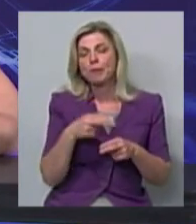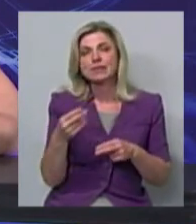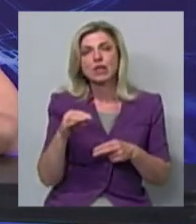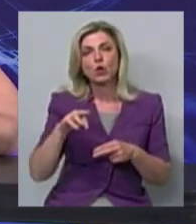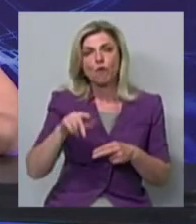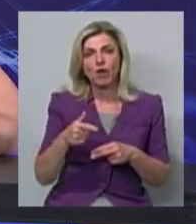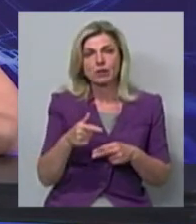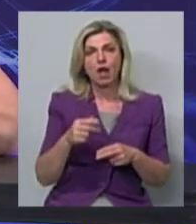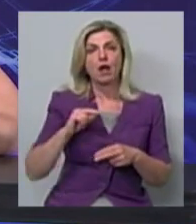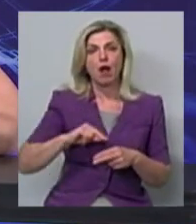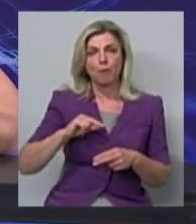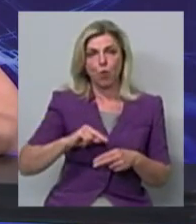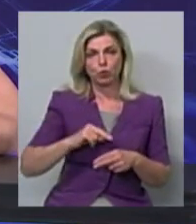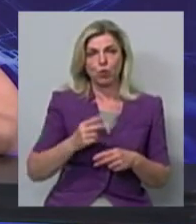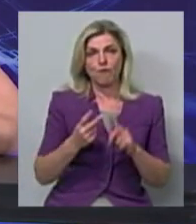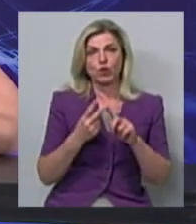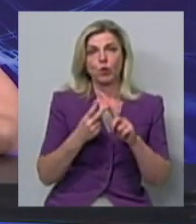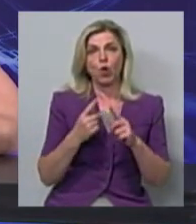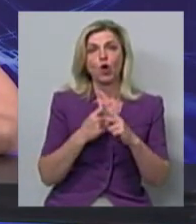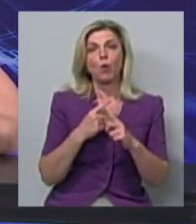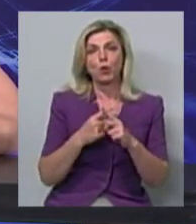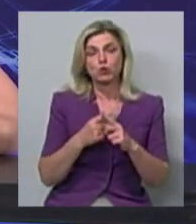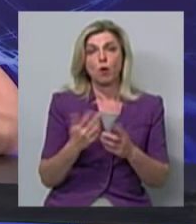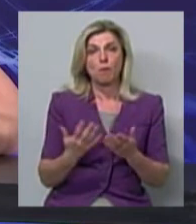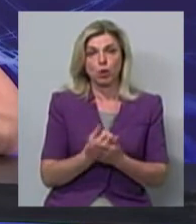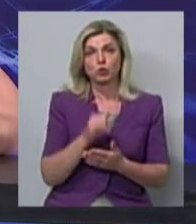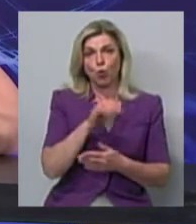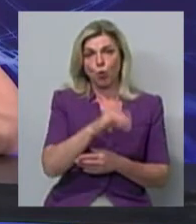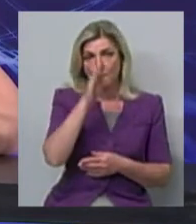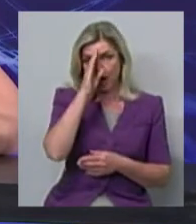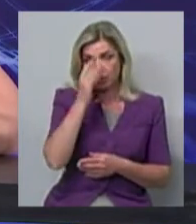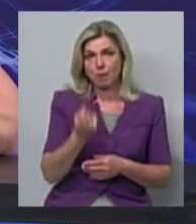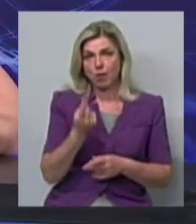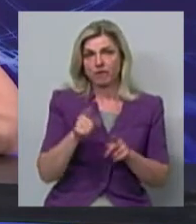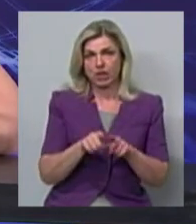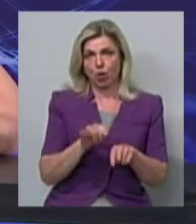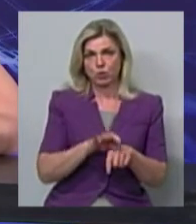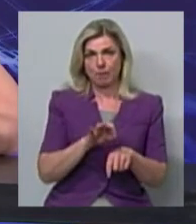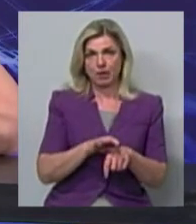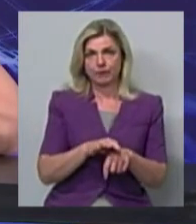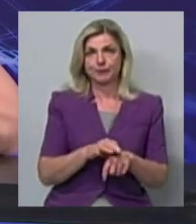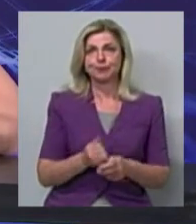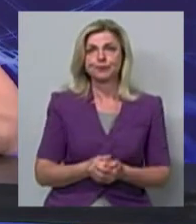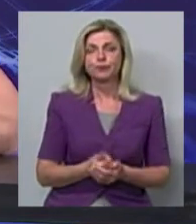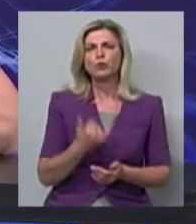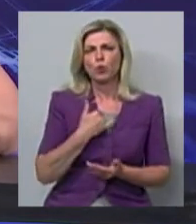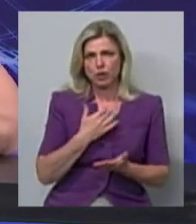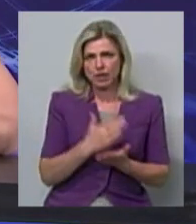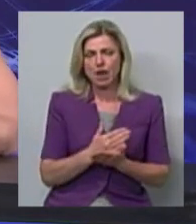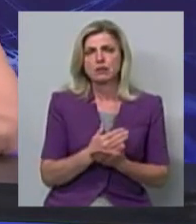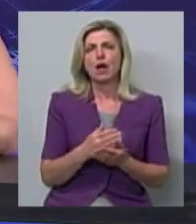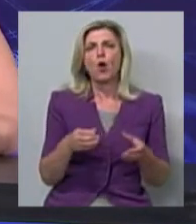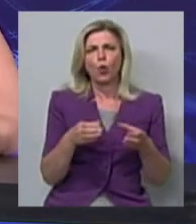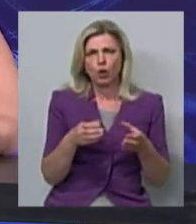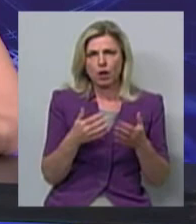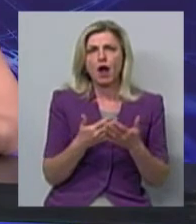дефектной X-хромосомы. И поэтому у мальчика появляется вот это заболевание. Ну, и у нас есть целая группа таких заболеваний, которые связаны